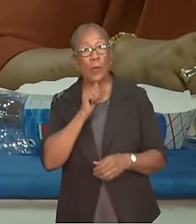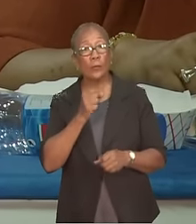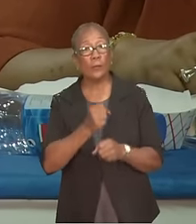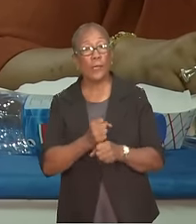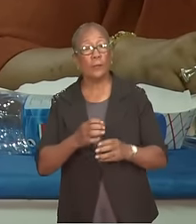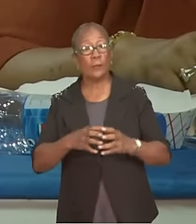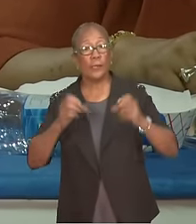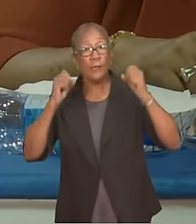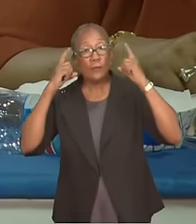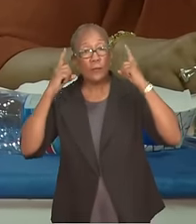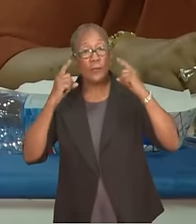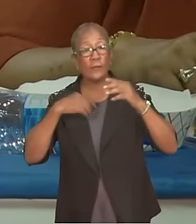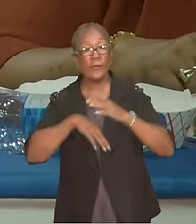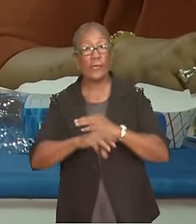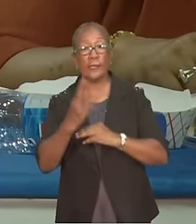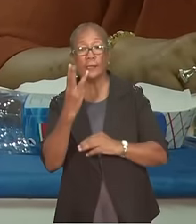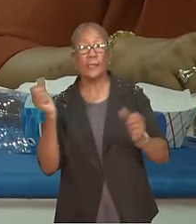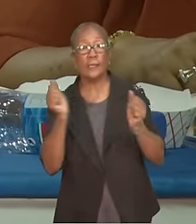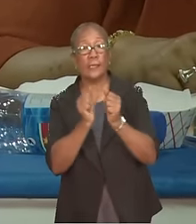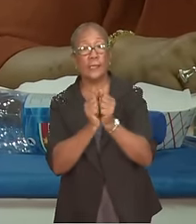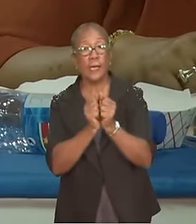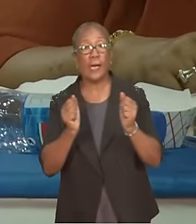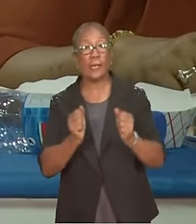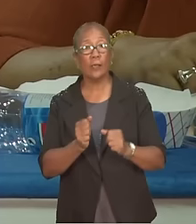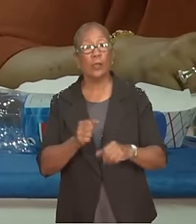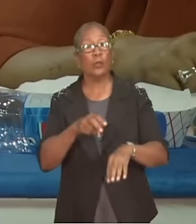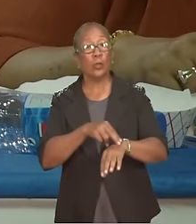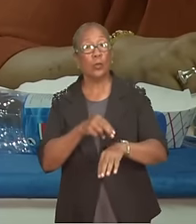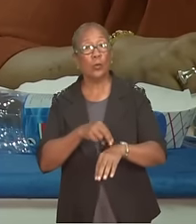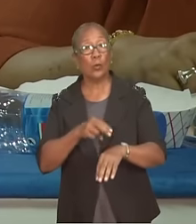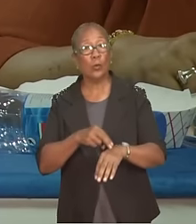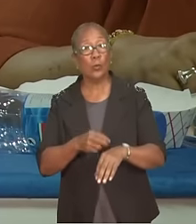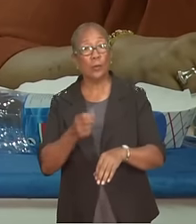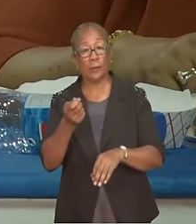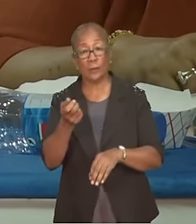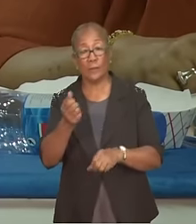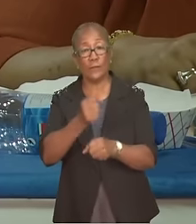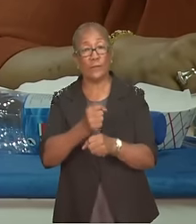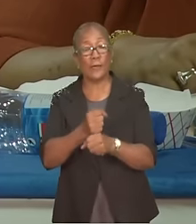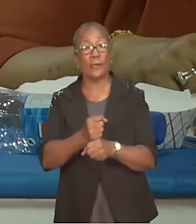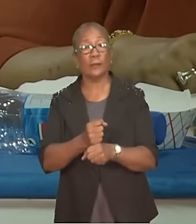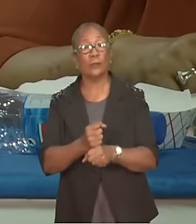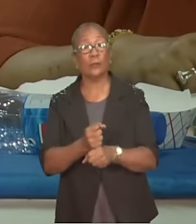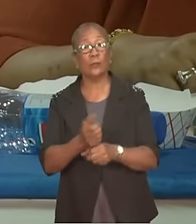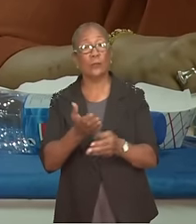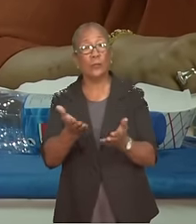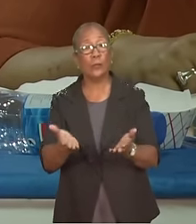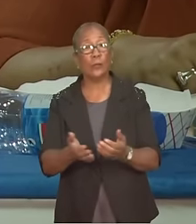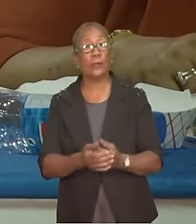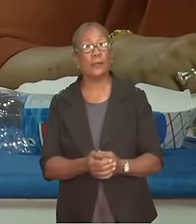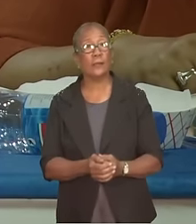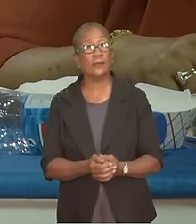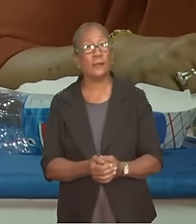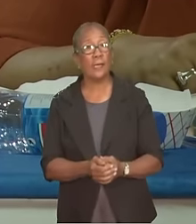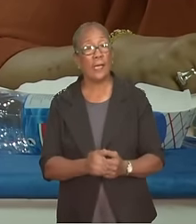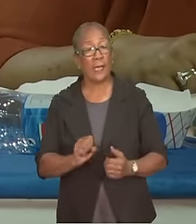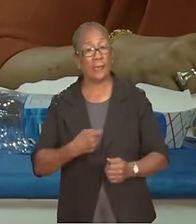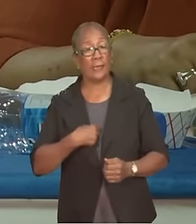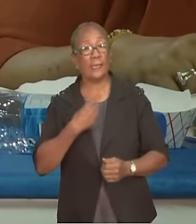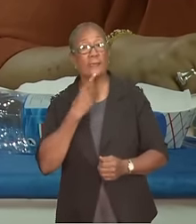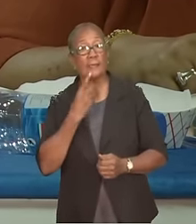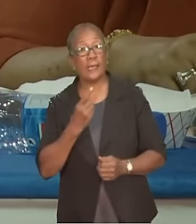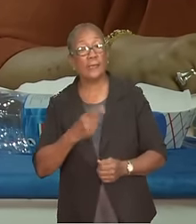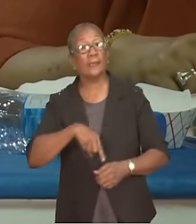dat binnen 3 jaar toch wel de nodige vacatures zullen zijn? En ik kan u aangeven dat de